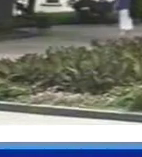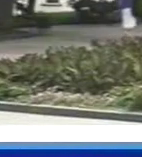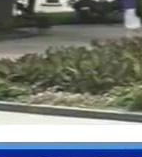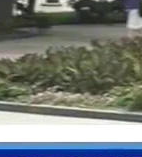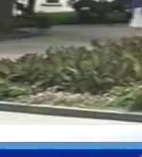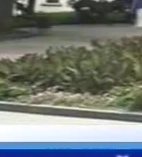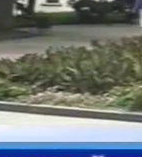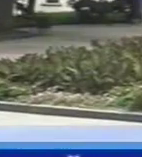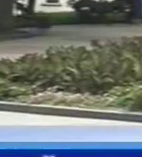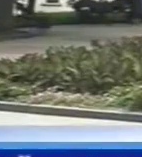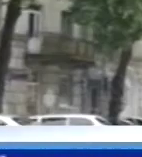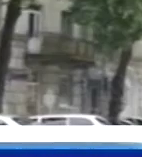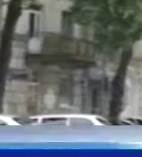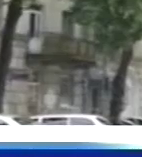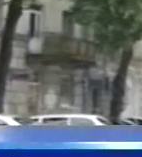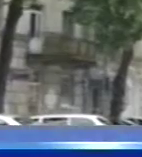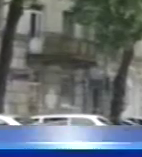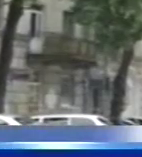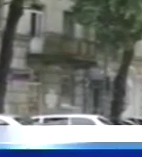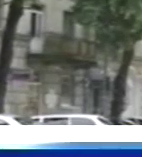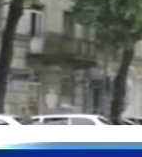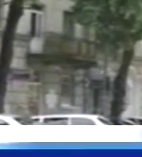МУЗЫКАЛЬНАЯ ЗАСТАВКА